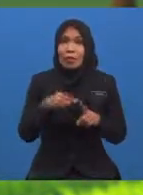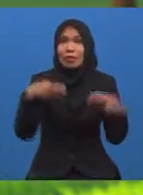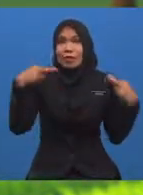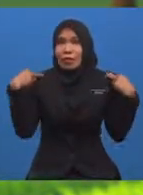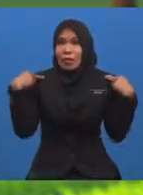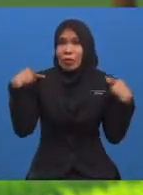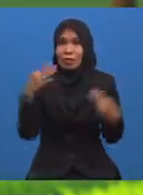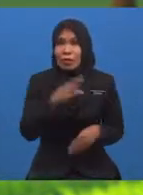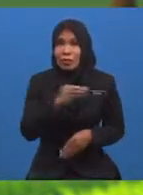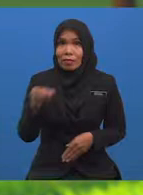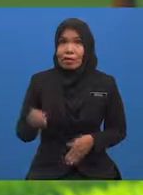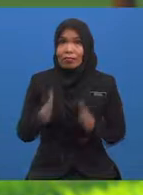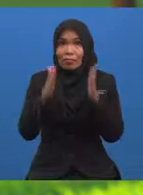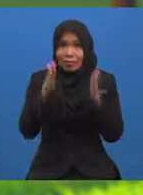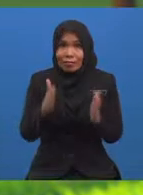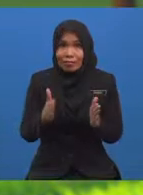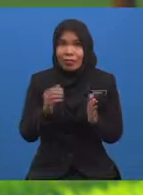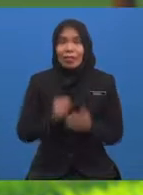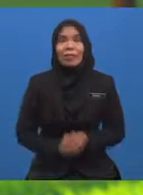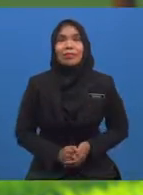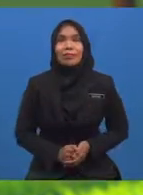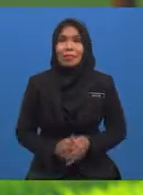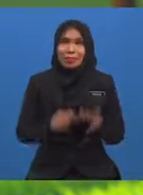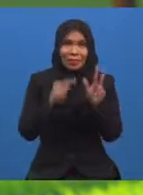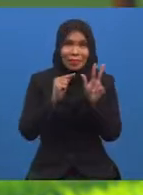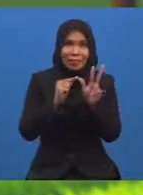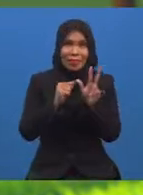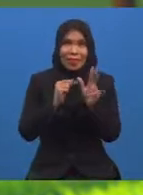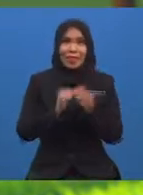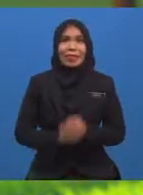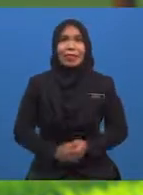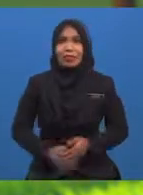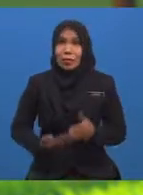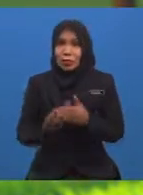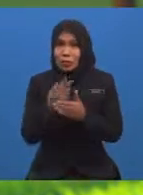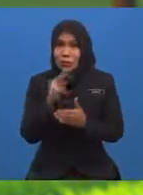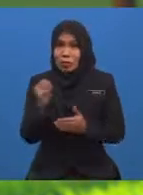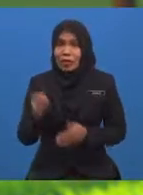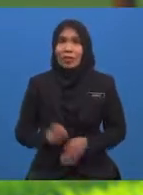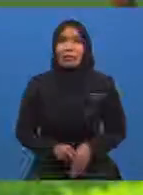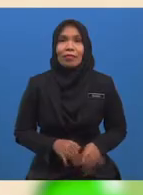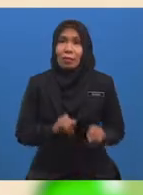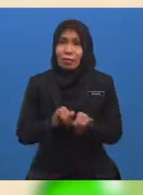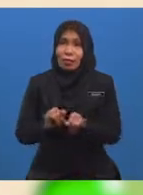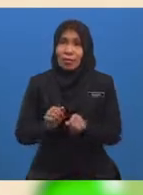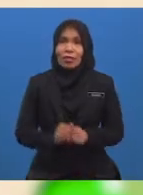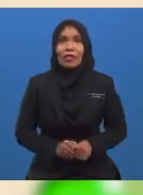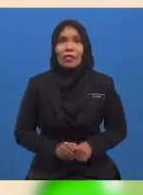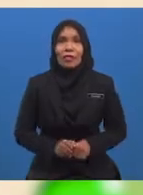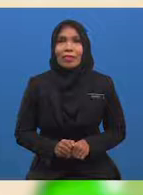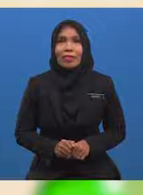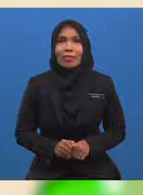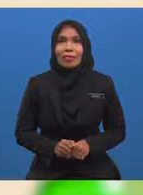lihat kepentingan yang ketiga. Tumbuhan juga membekalkan